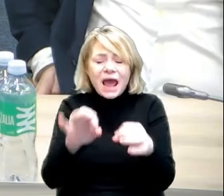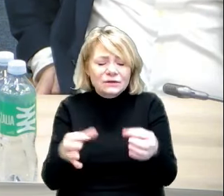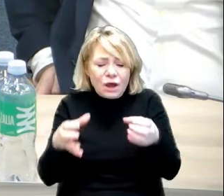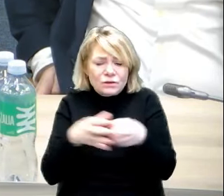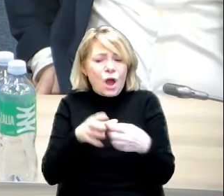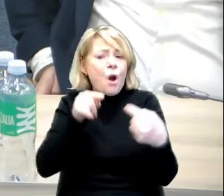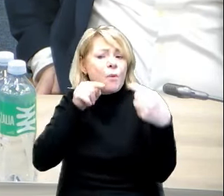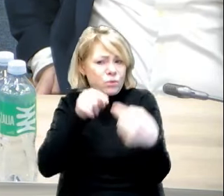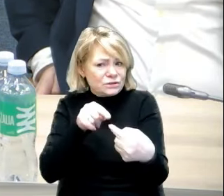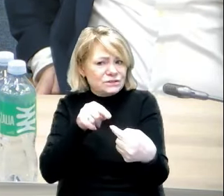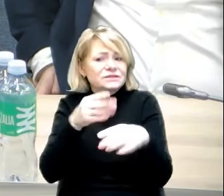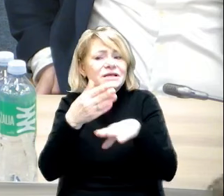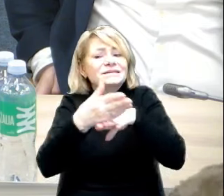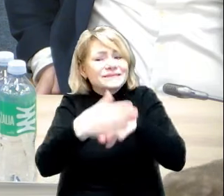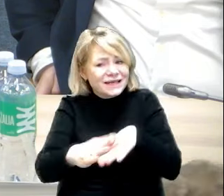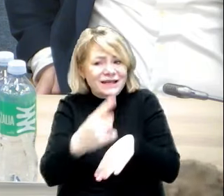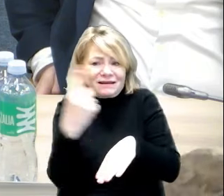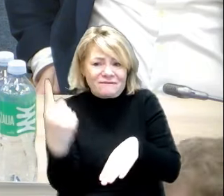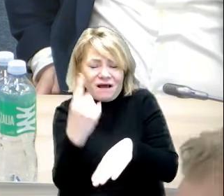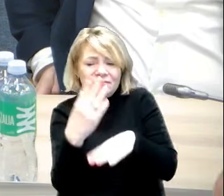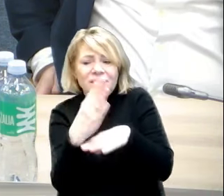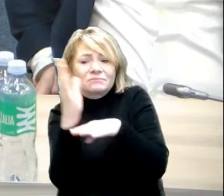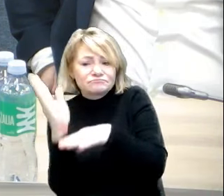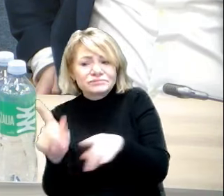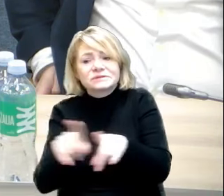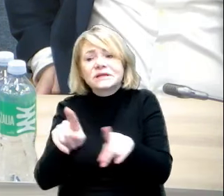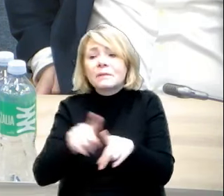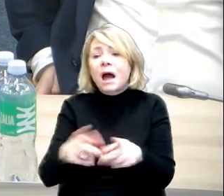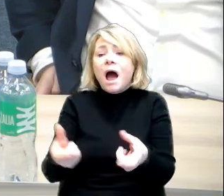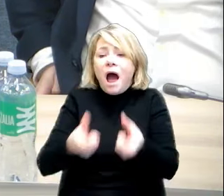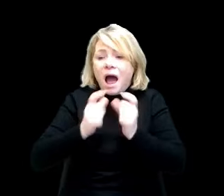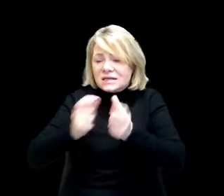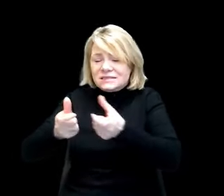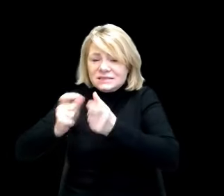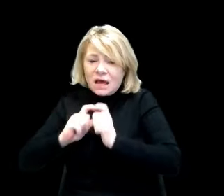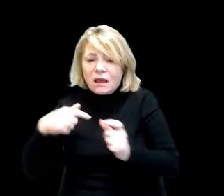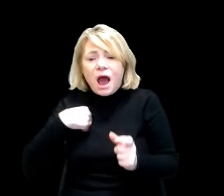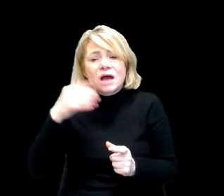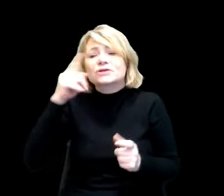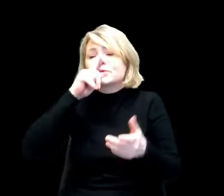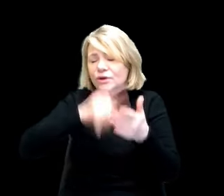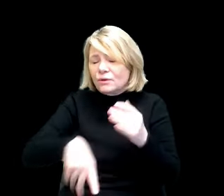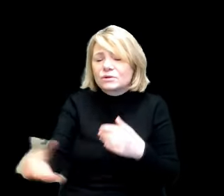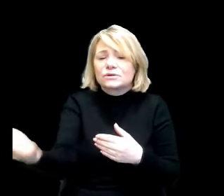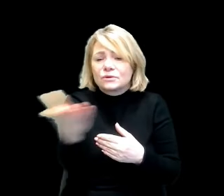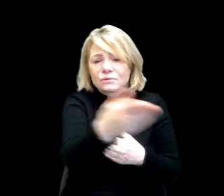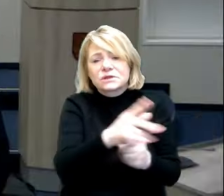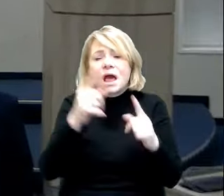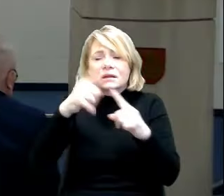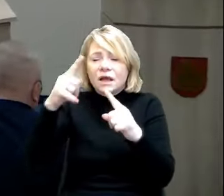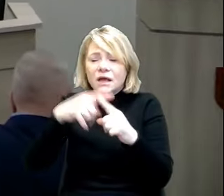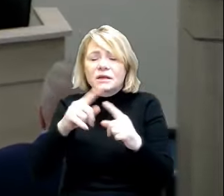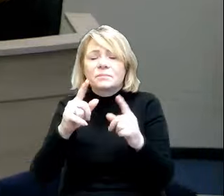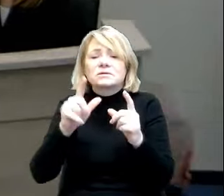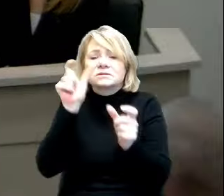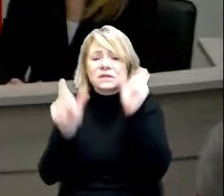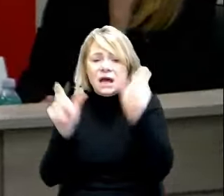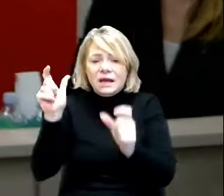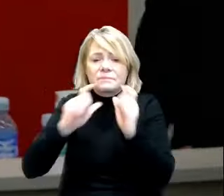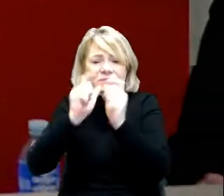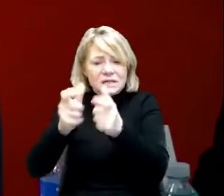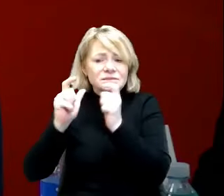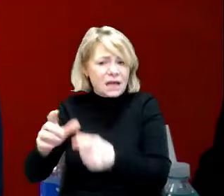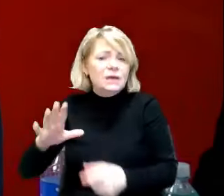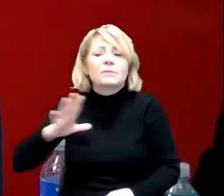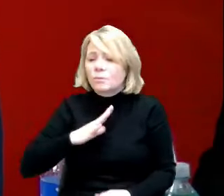skirtą skirti ir sulaukti atsakymų tikiuosi kad ir jums šitie atsakymai visiem tarybos nariams buvo naudingi vertingi ir ir padės